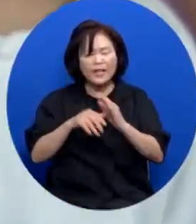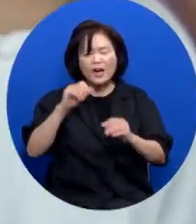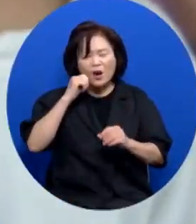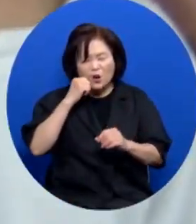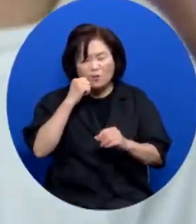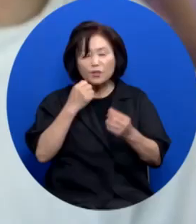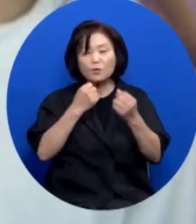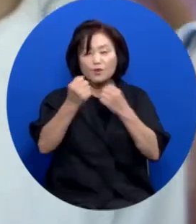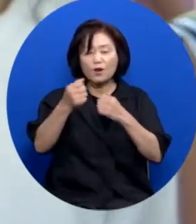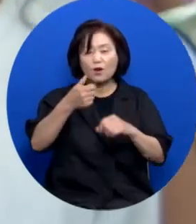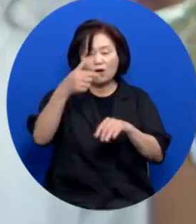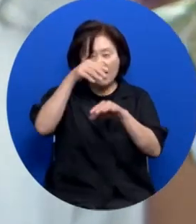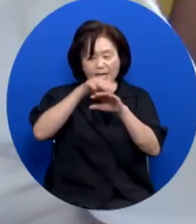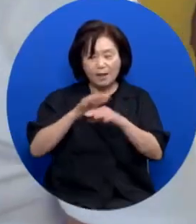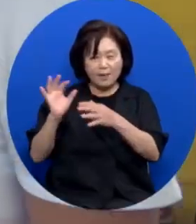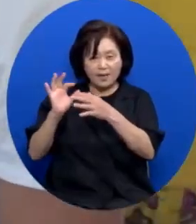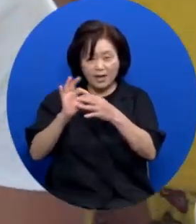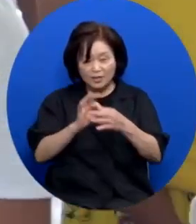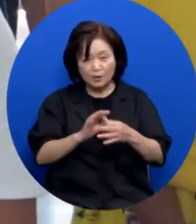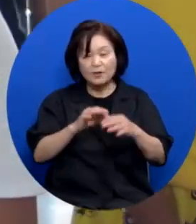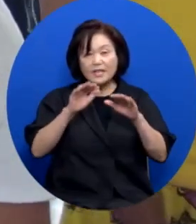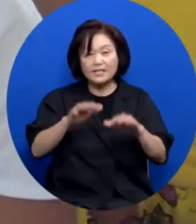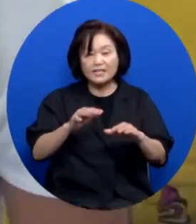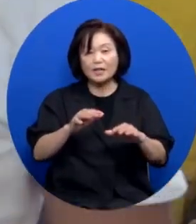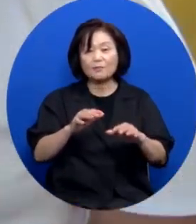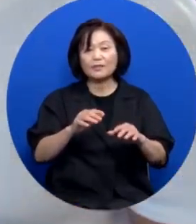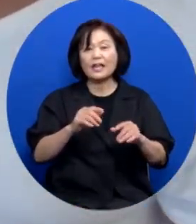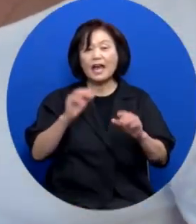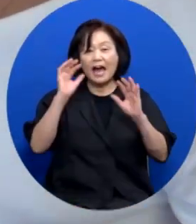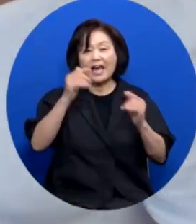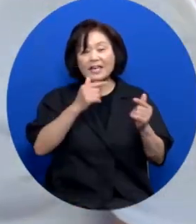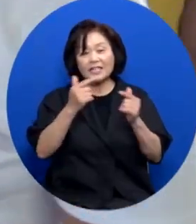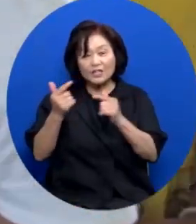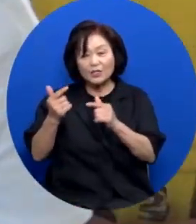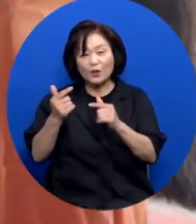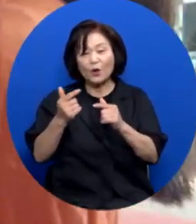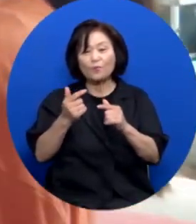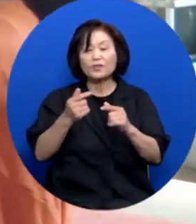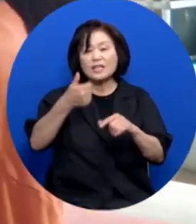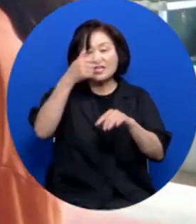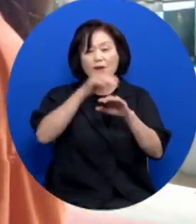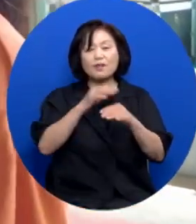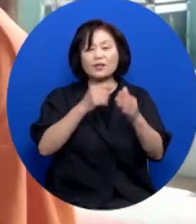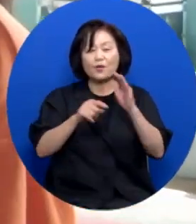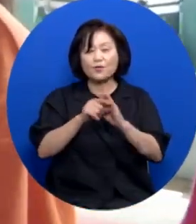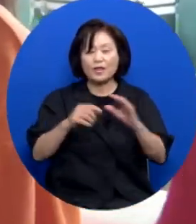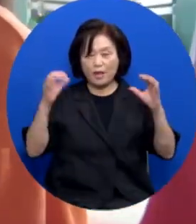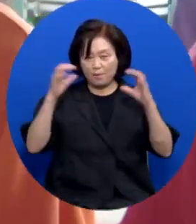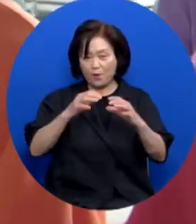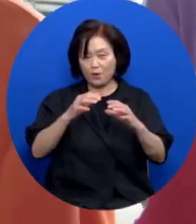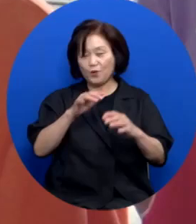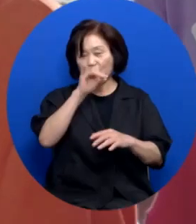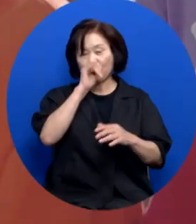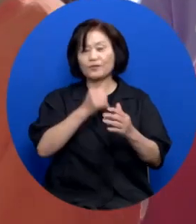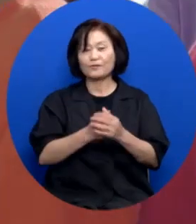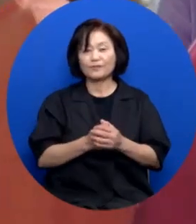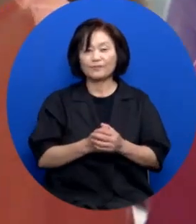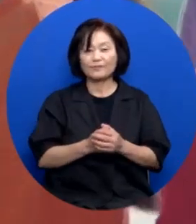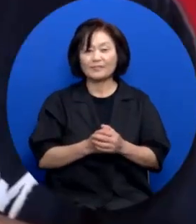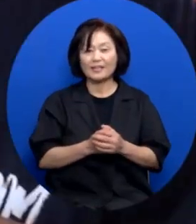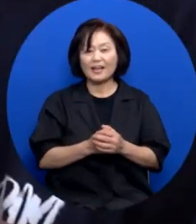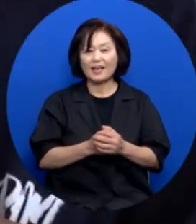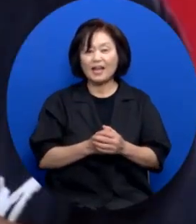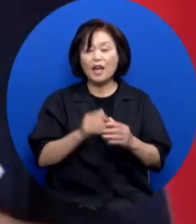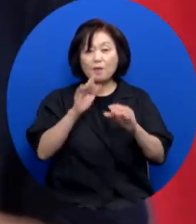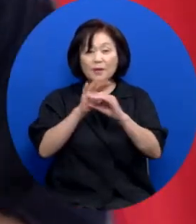이어가 지금은 빈민 이주촌으로 강제 이주된 아이들도 예배를 참석하기 위해 교회로 모이고 있습니다. 나가갈롱것 po